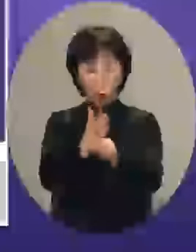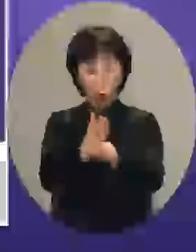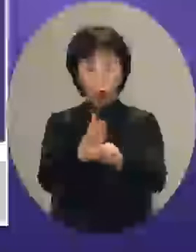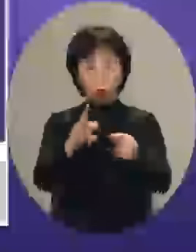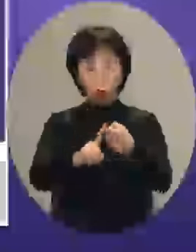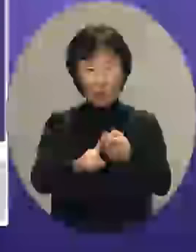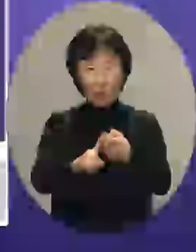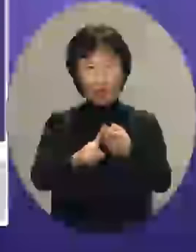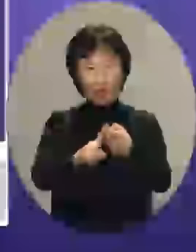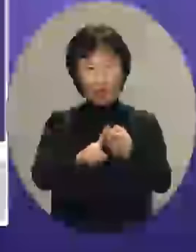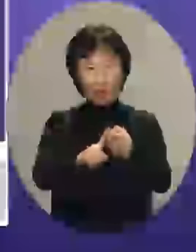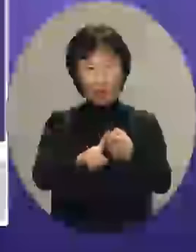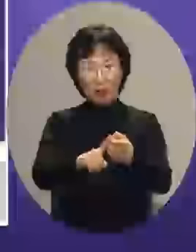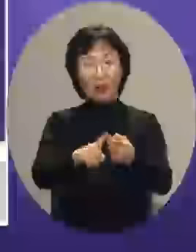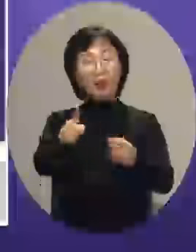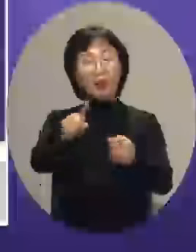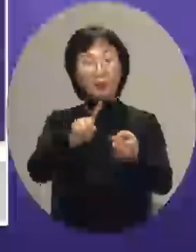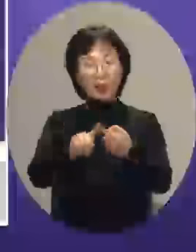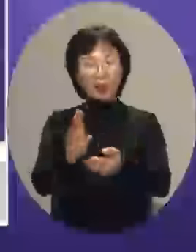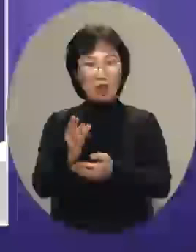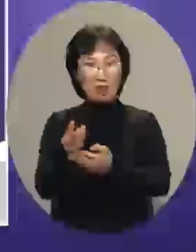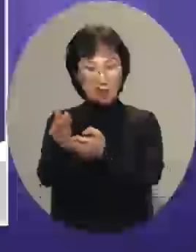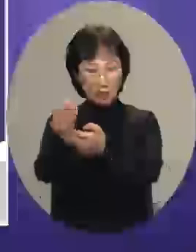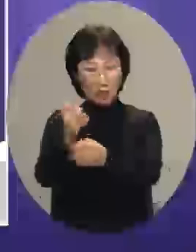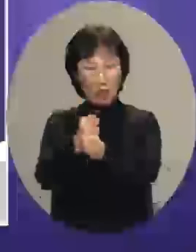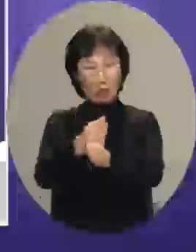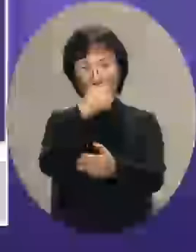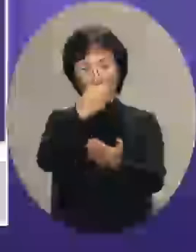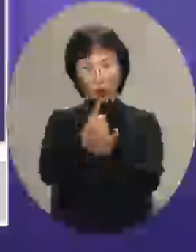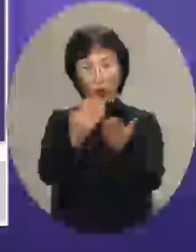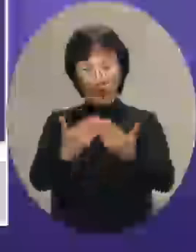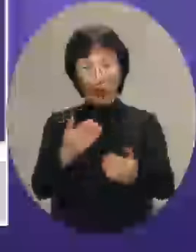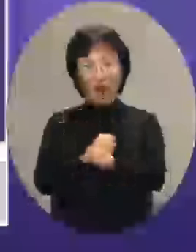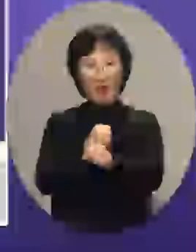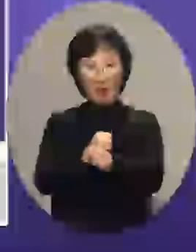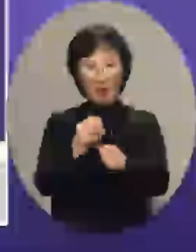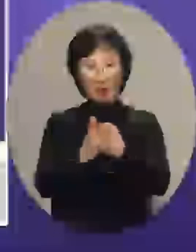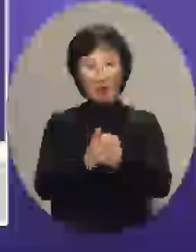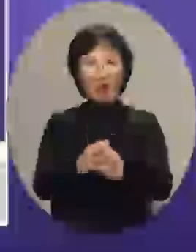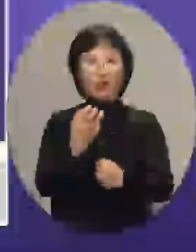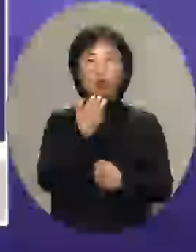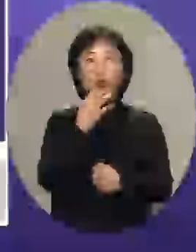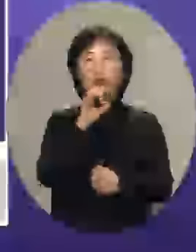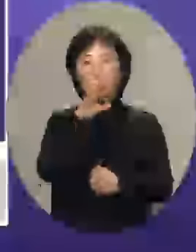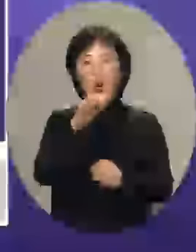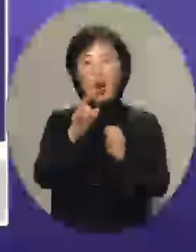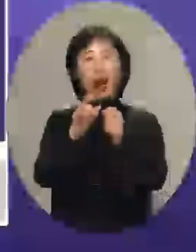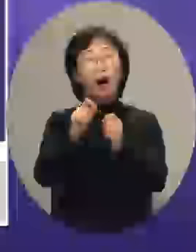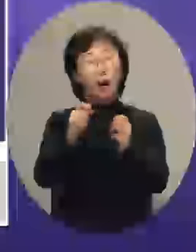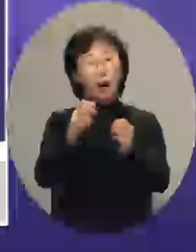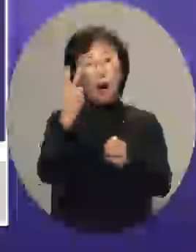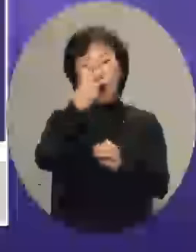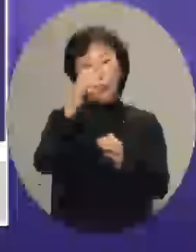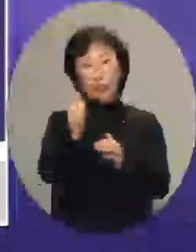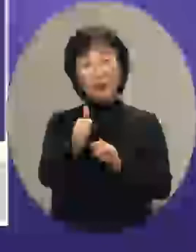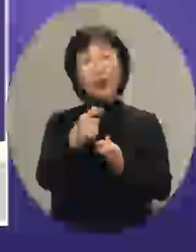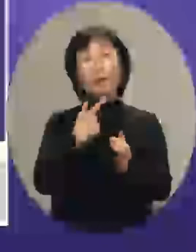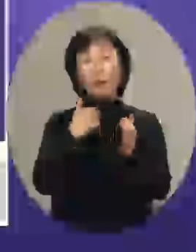아, 일단 김모씨를 기소해서 제가 말씀드릴 때는 받았습니다. 서울중앙지검장으로 있을 때 검찰 내부